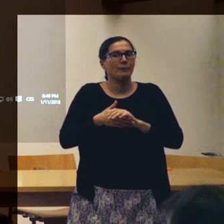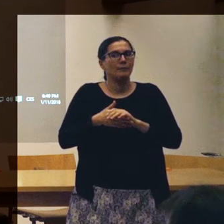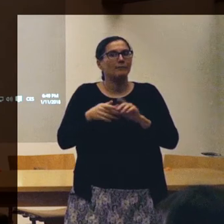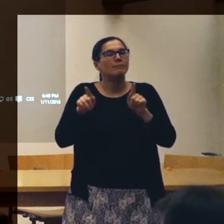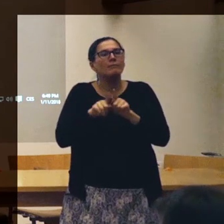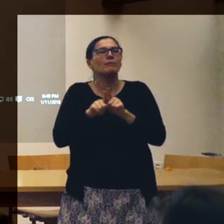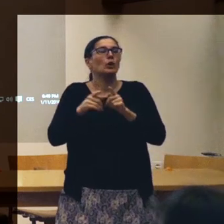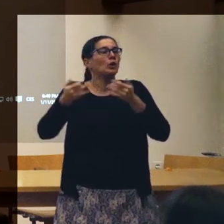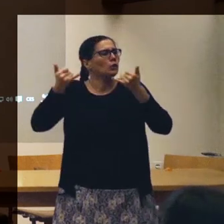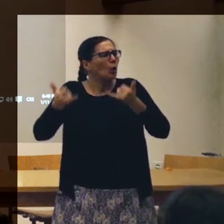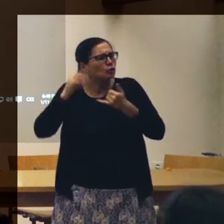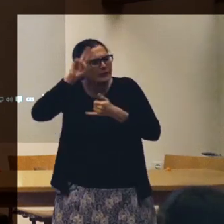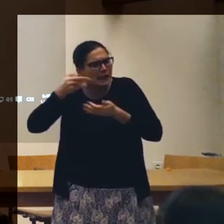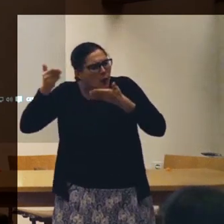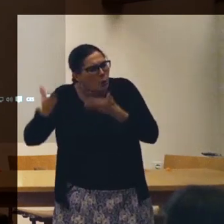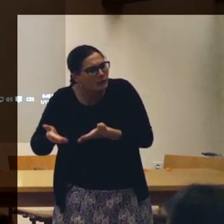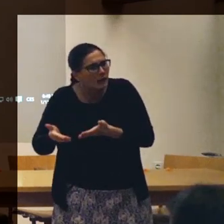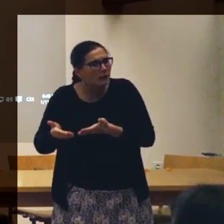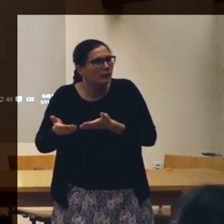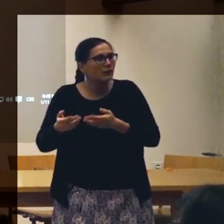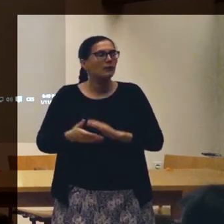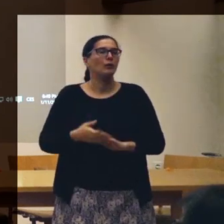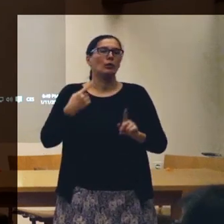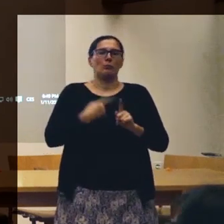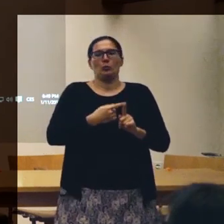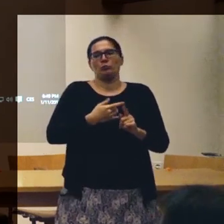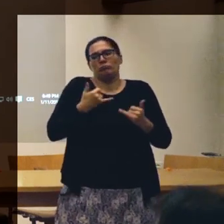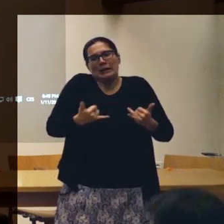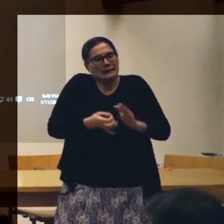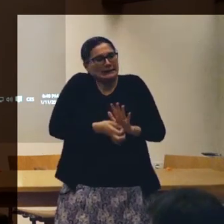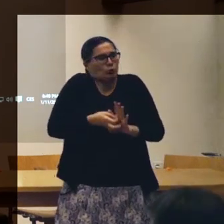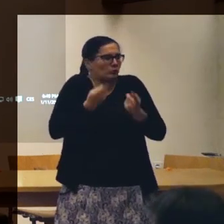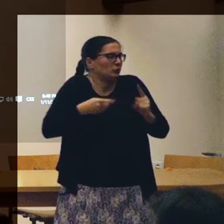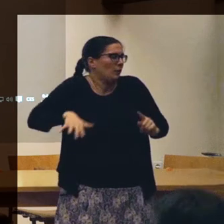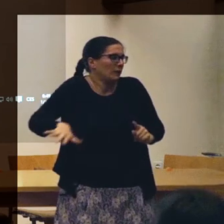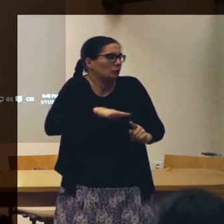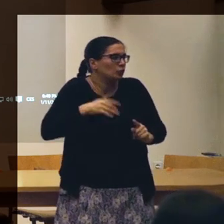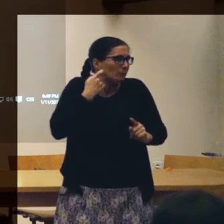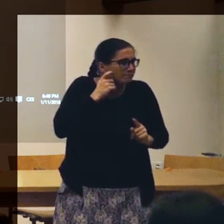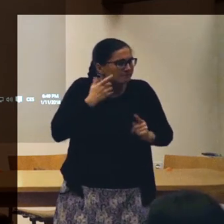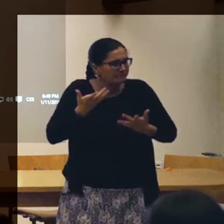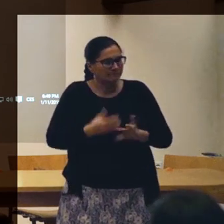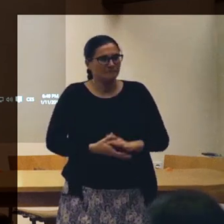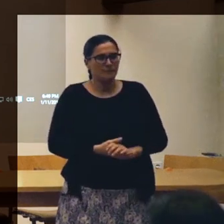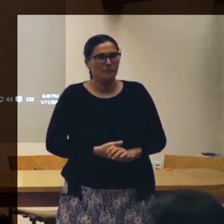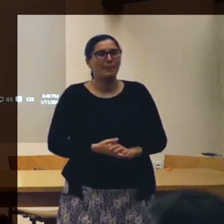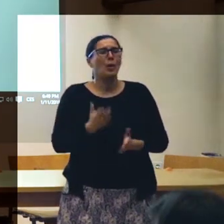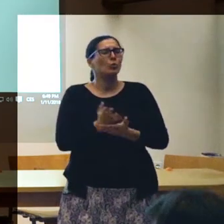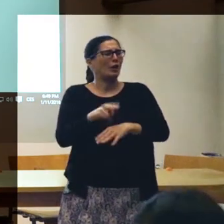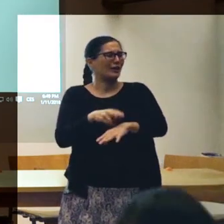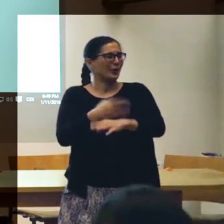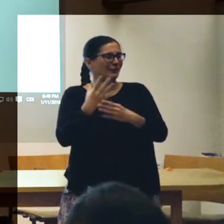byť reflexívny ku kontextom, v ktorých sa nachádzame. Ako Anaška hovorila, tak ja